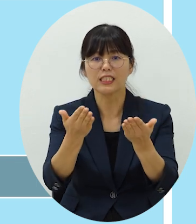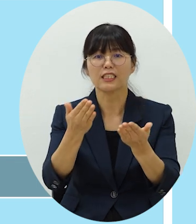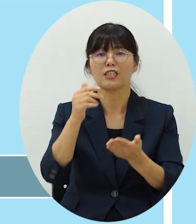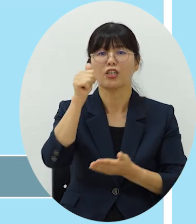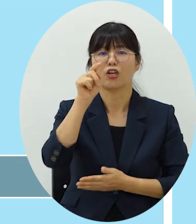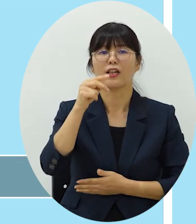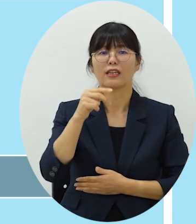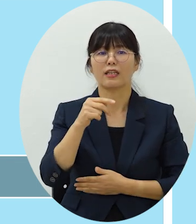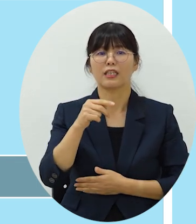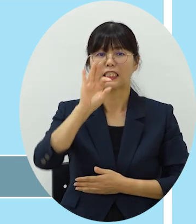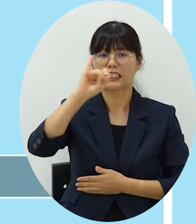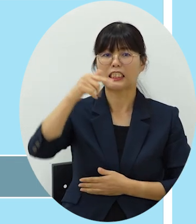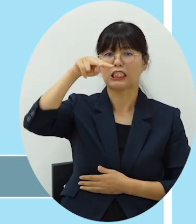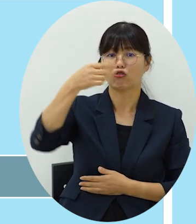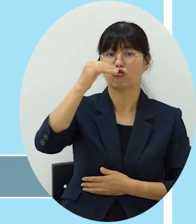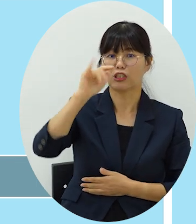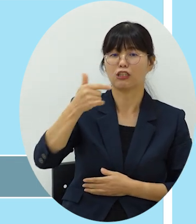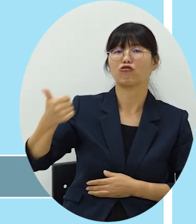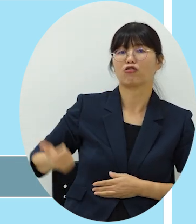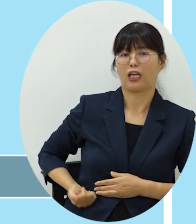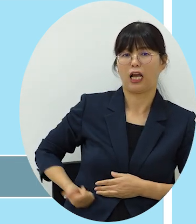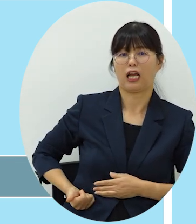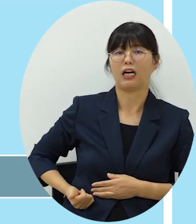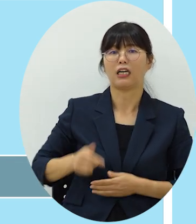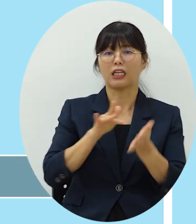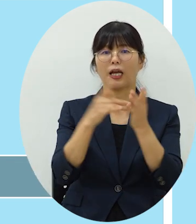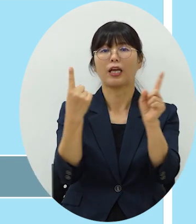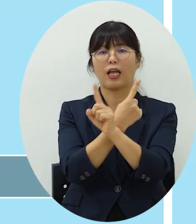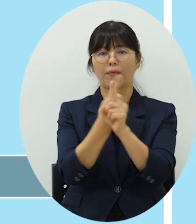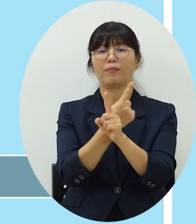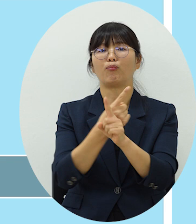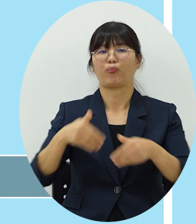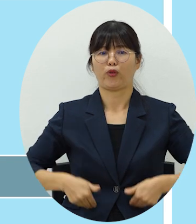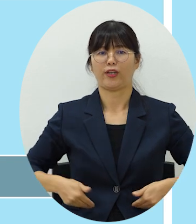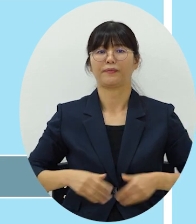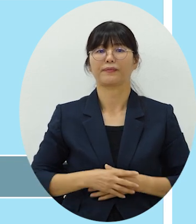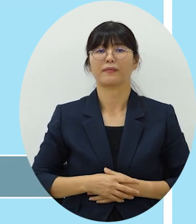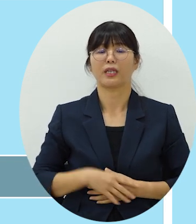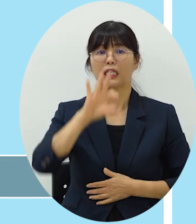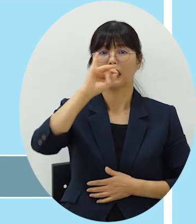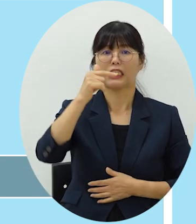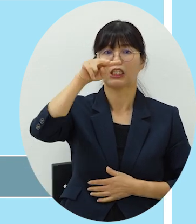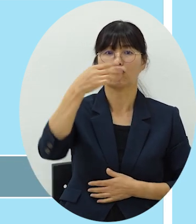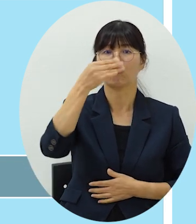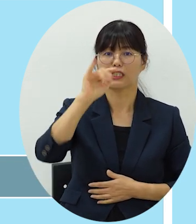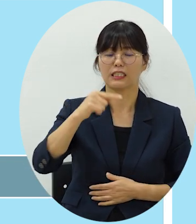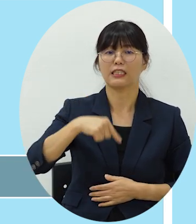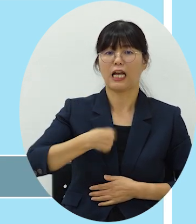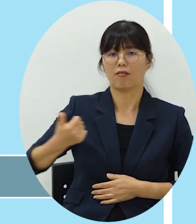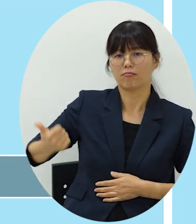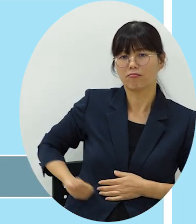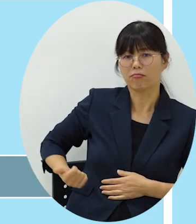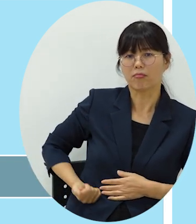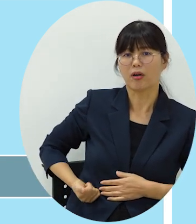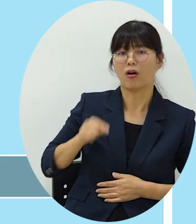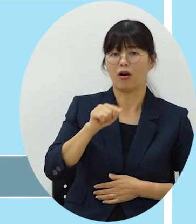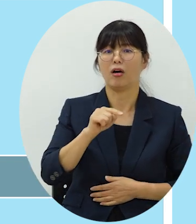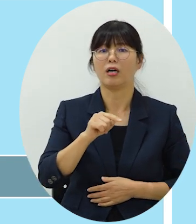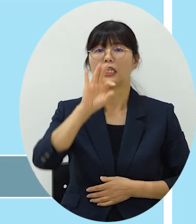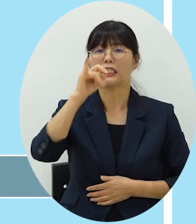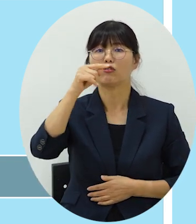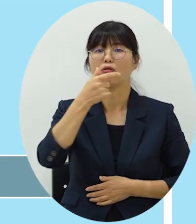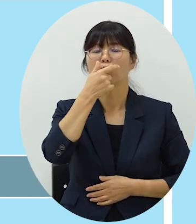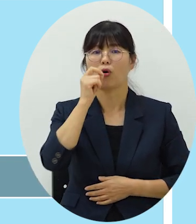혈당 강화제나 인슐린 주사와 같은 약물 치료를 시작해야 합니다. 인슐린 자가투여 주사는 인슐린이